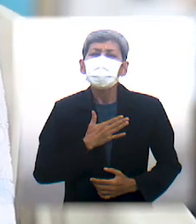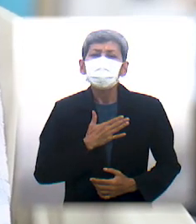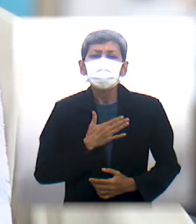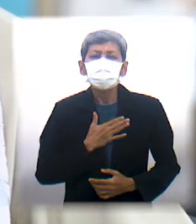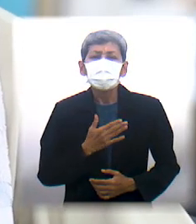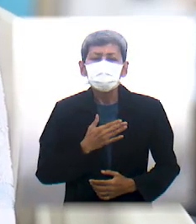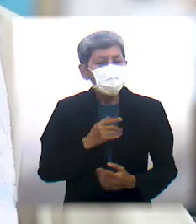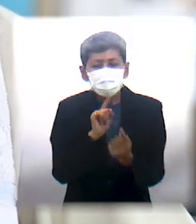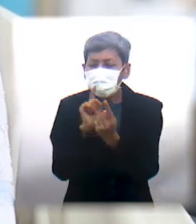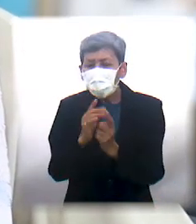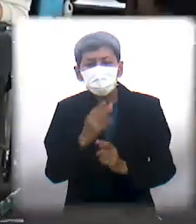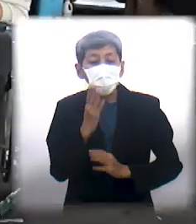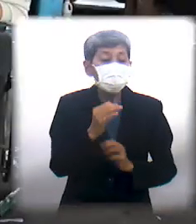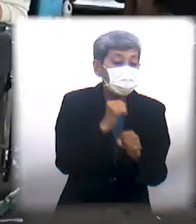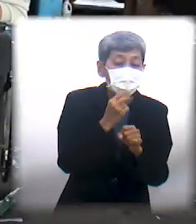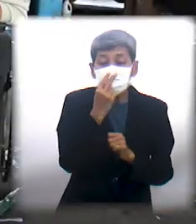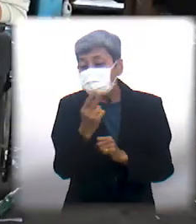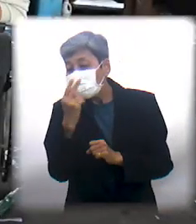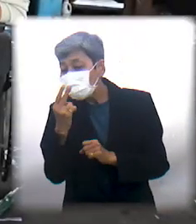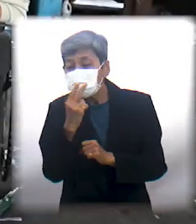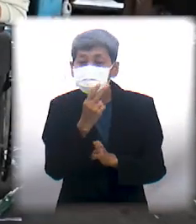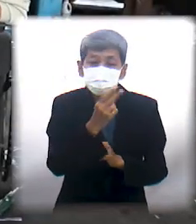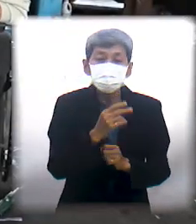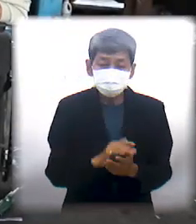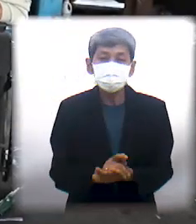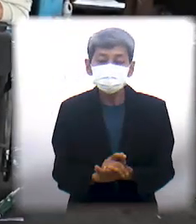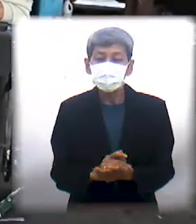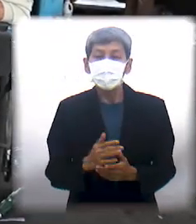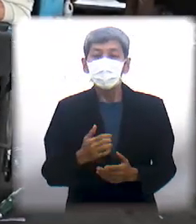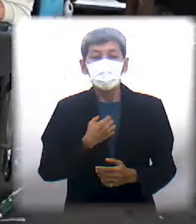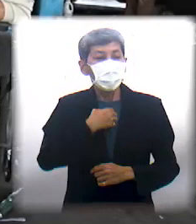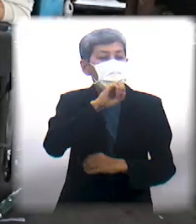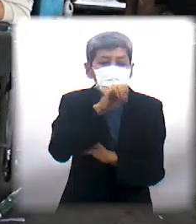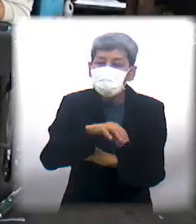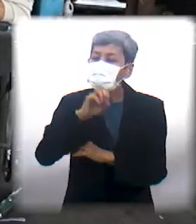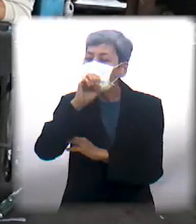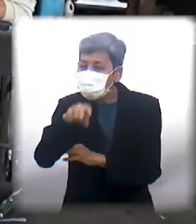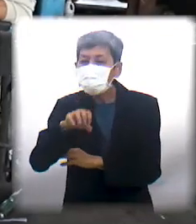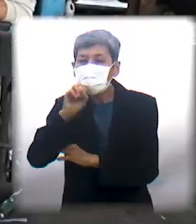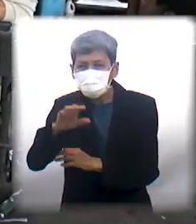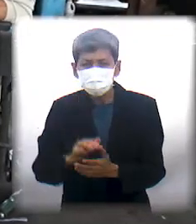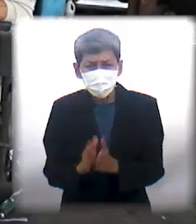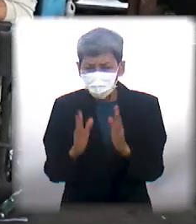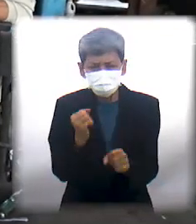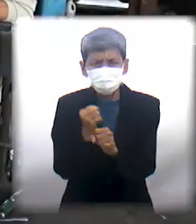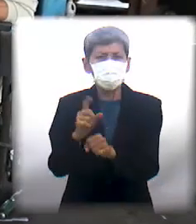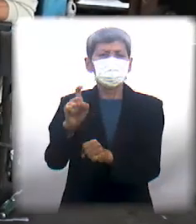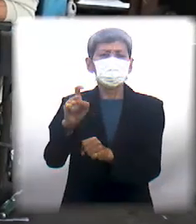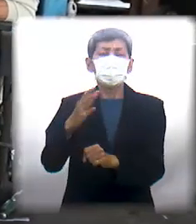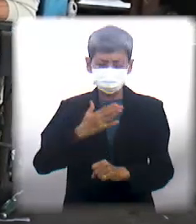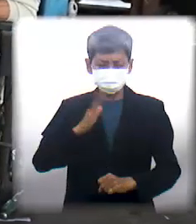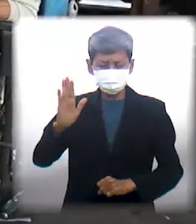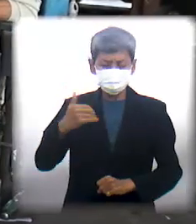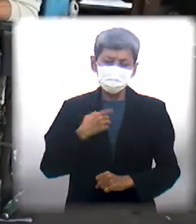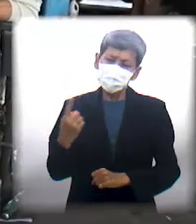น้องดูลูกน้องทำงานนี่แหละครับ เริ่มต้นจากการที่มาคุมมาบอกก่อน ใช่เพราะบางอย่างลูกน้องมันทำไม่ได้เงี้ยก็ต้องปรึกษ